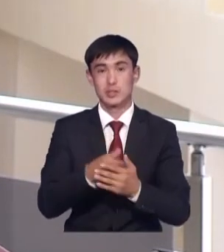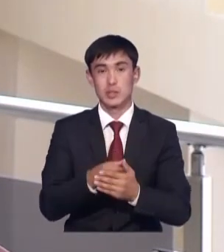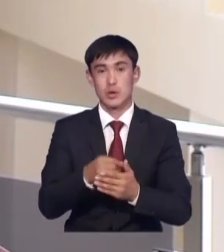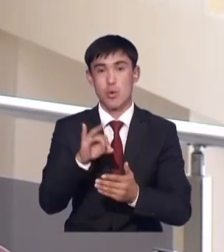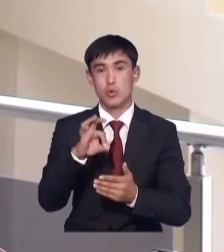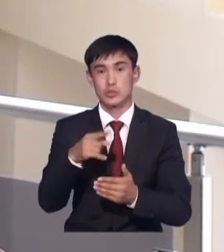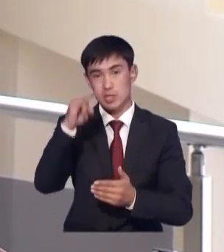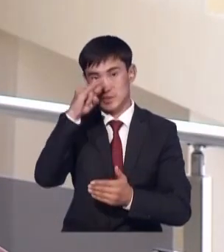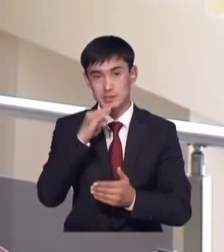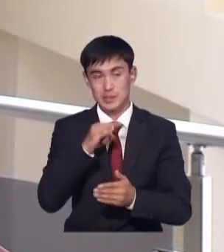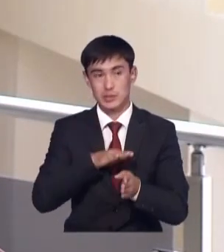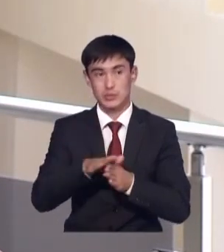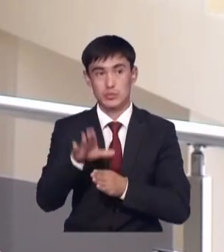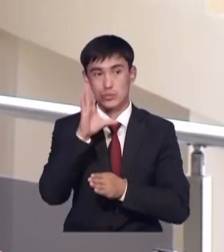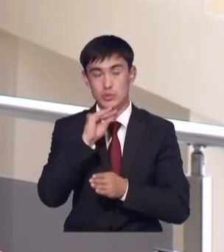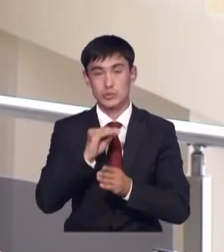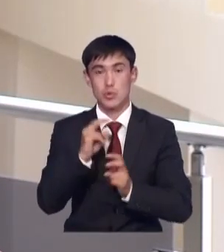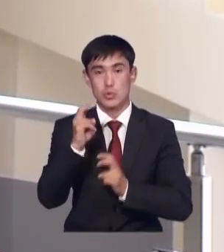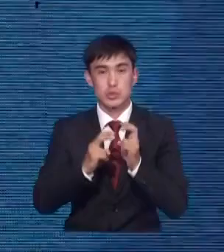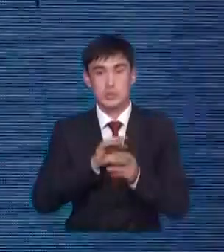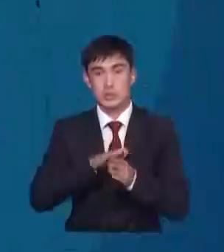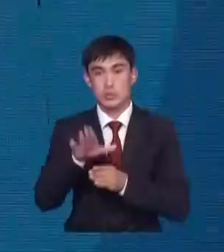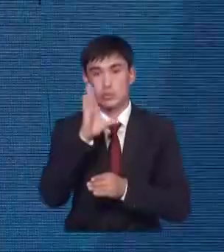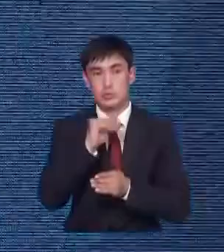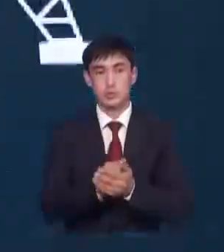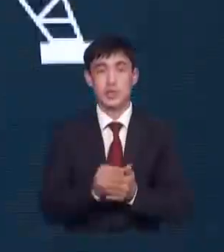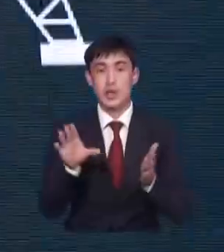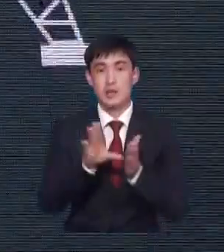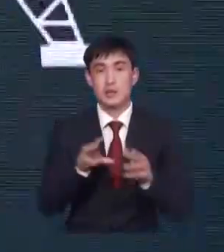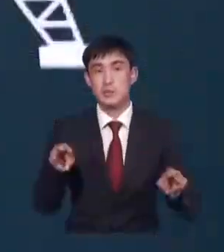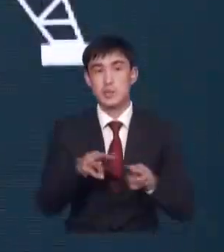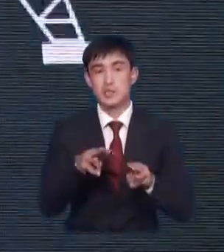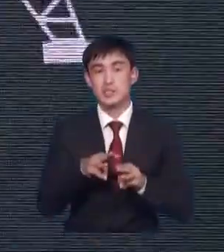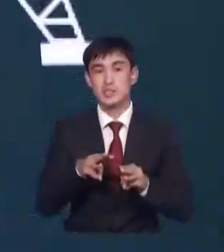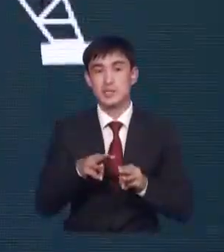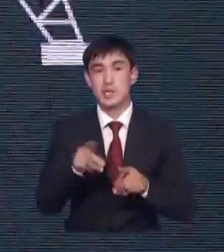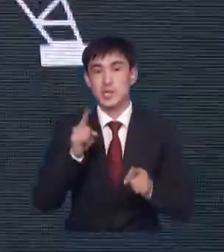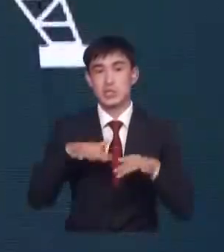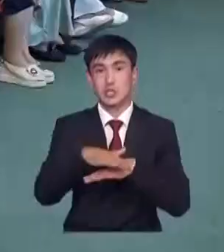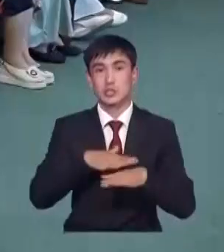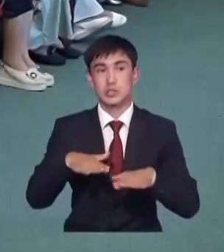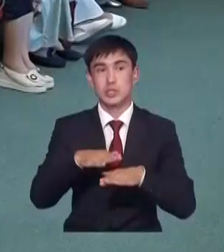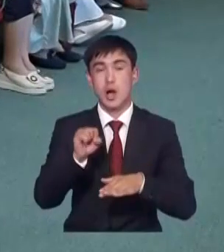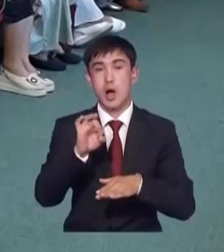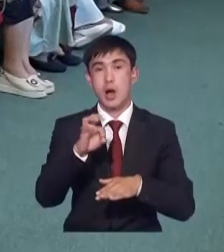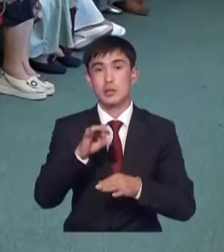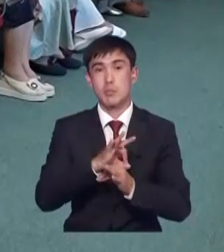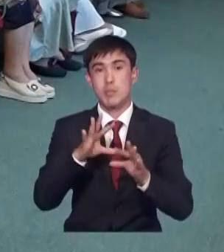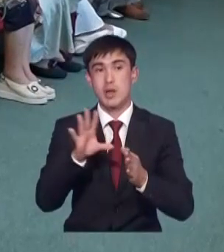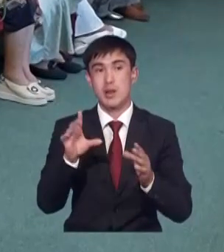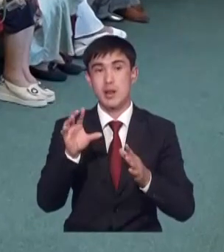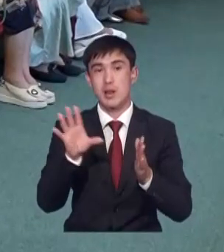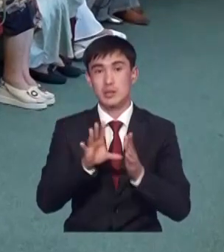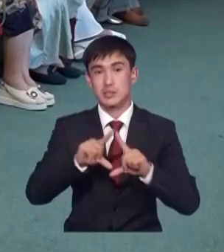оңтүстік Қазақстанның бүкіл өндірісті де. Энергетика министрлігі жиылған жұртқа атом электр станциясы құрылысының